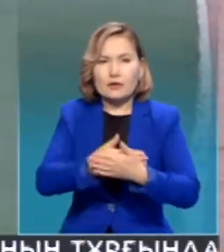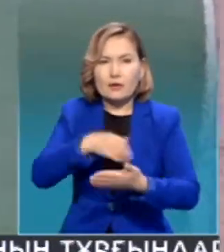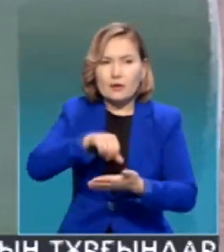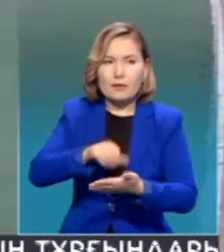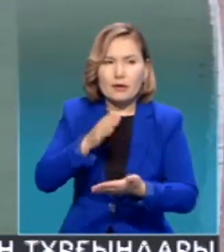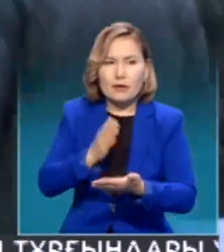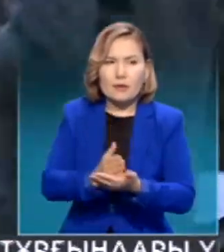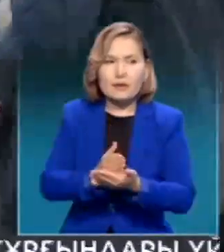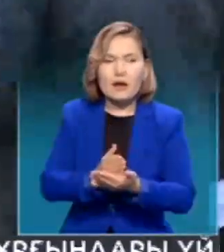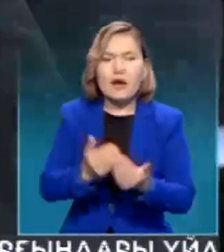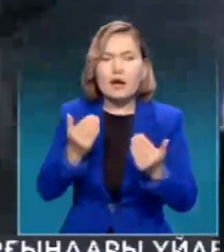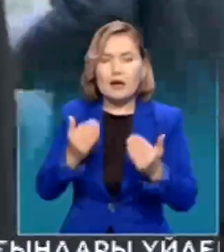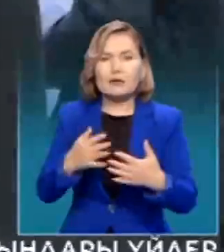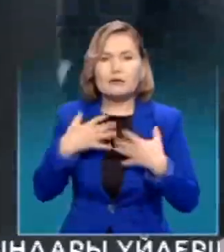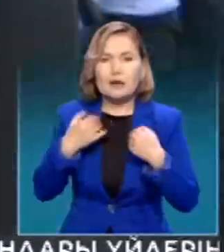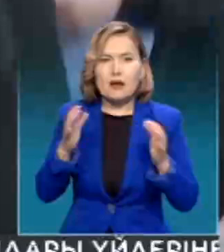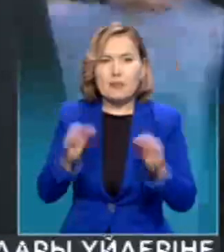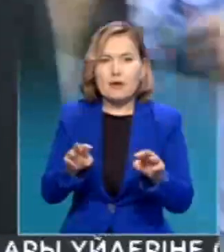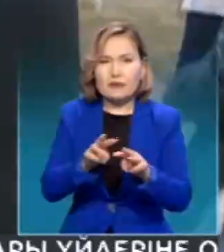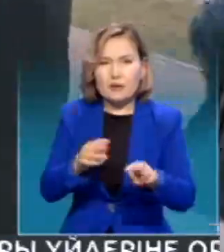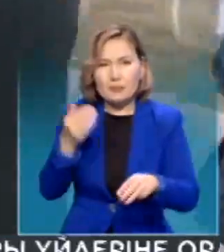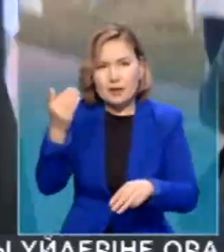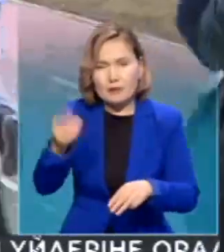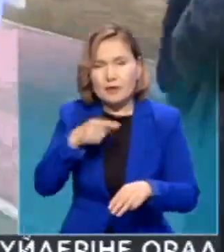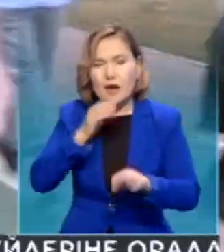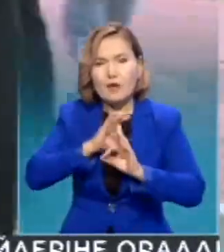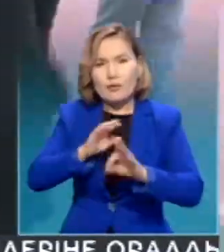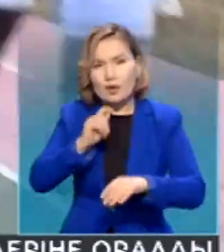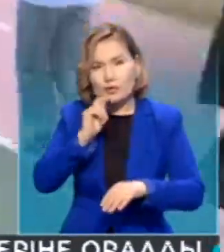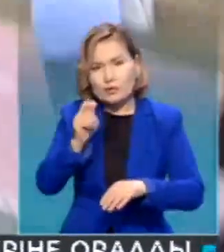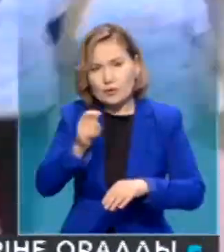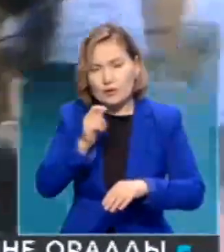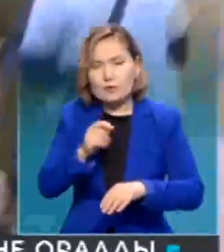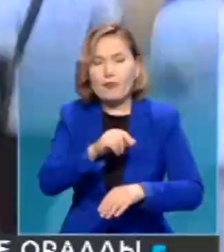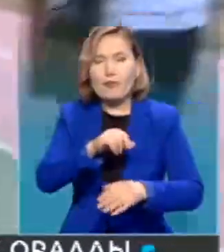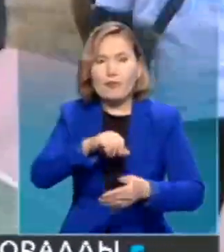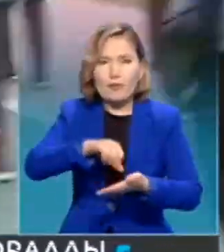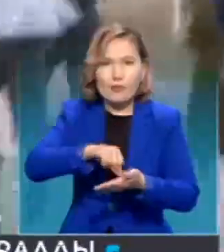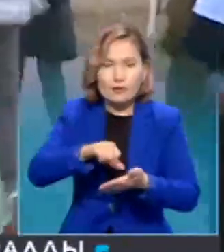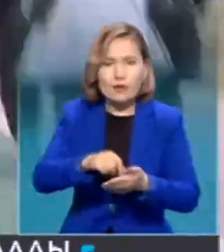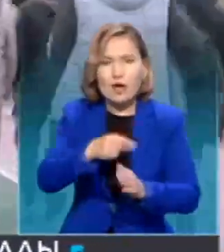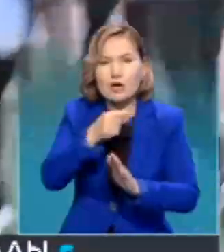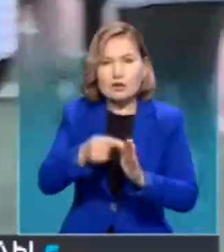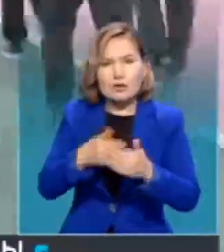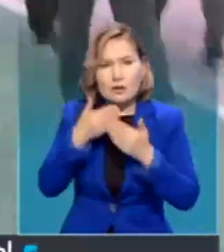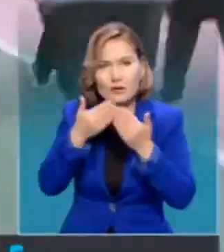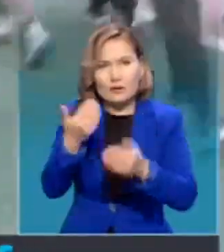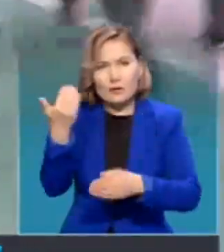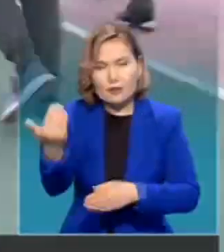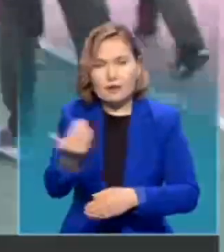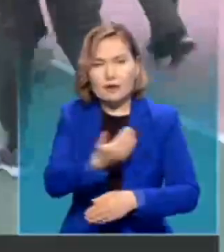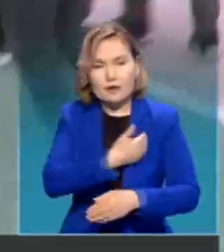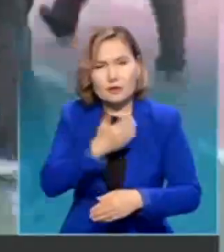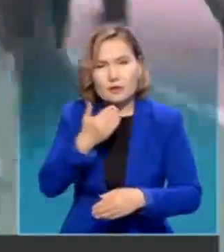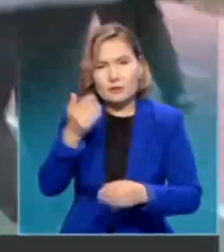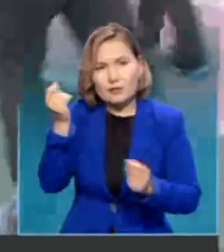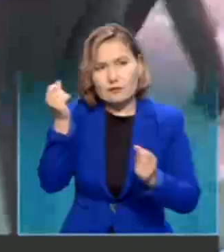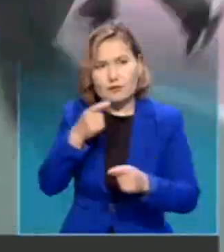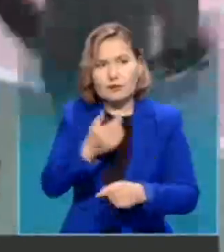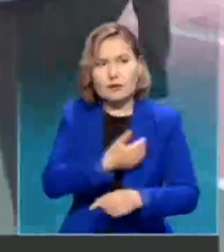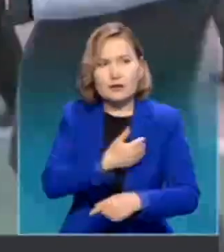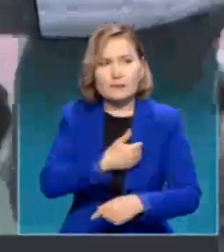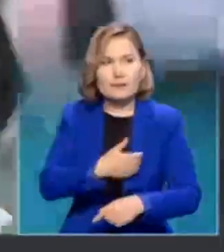biz Densaulık Saktau ministri Ajar İniyat kızına jetip alıp, özümüzdün sırağımızdı koysaq. Ajar İniyat